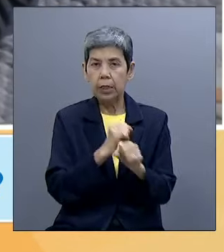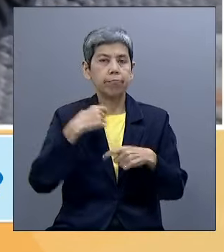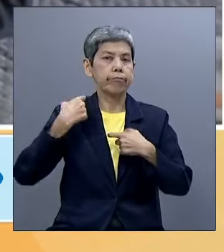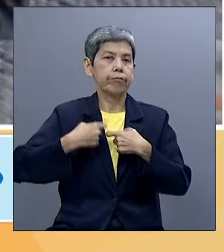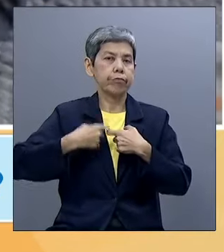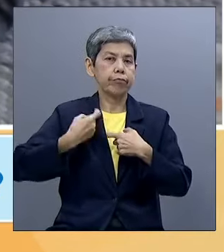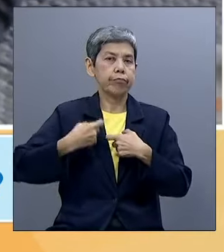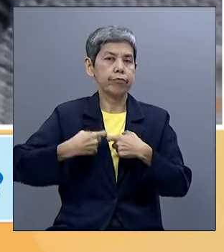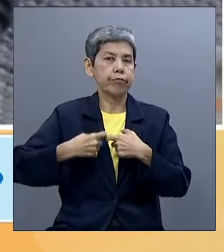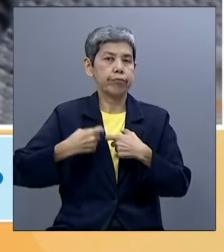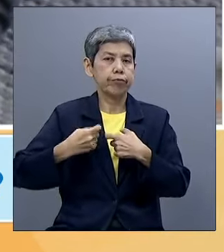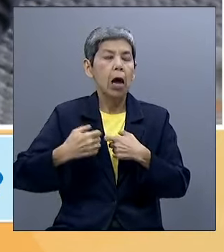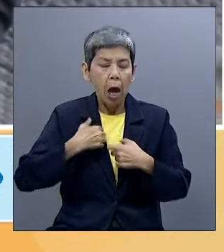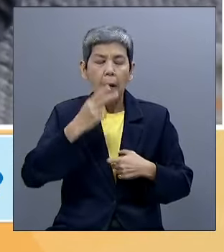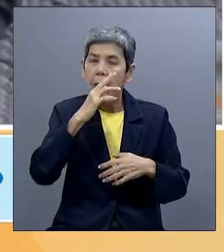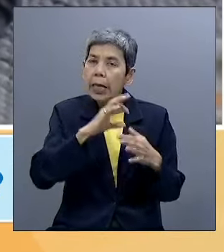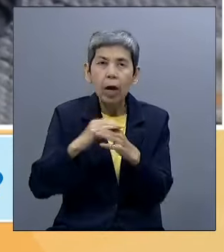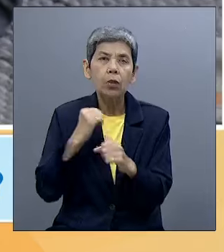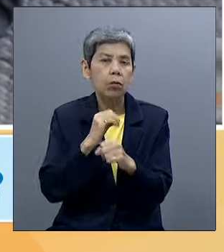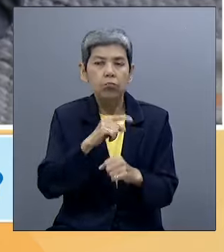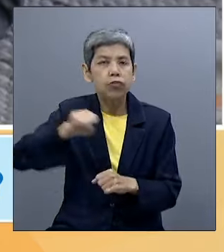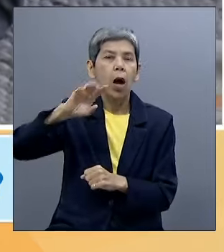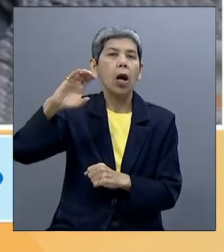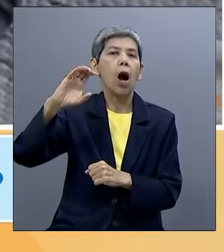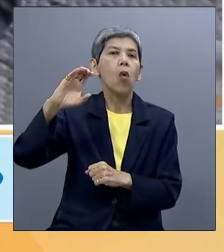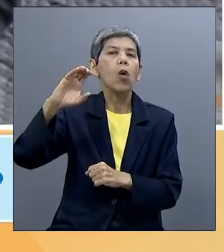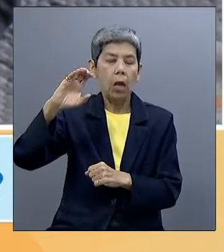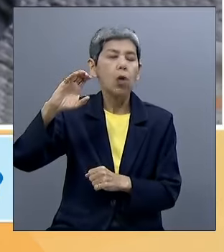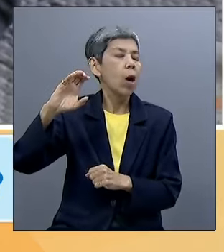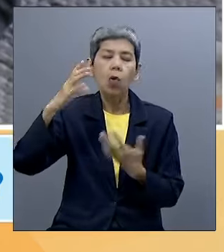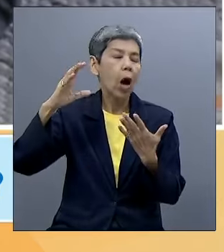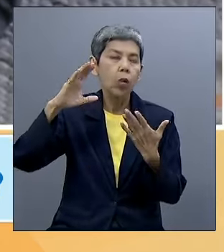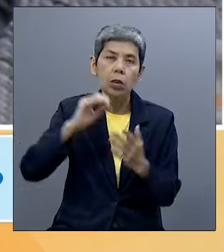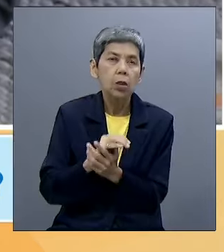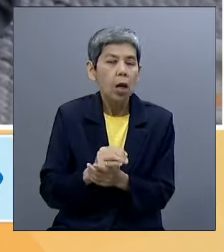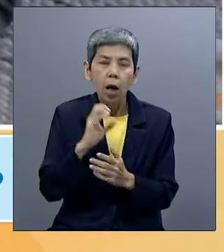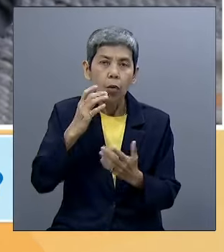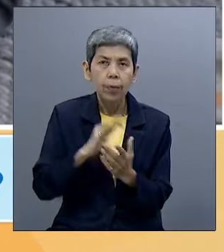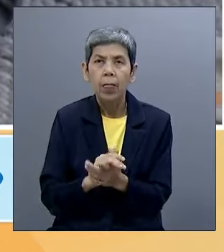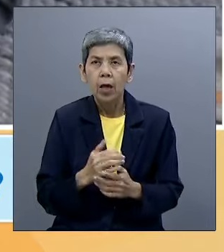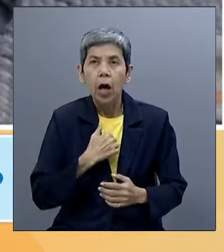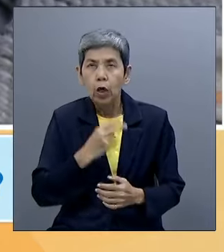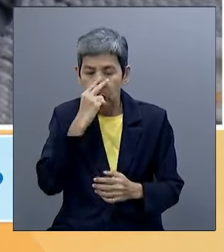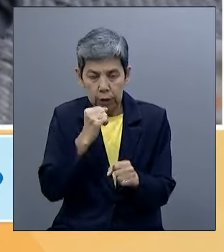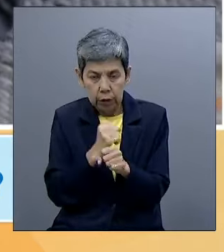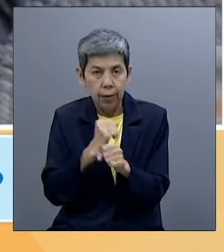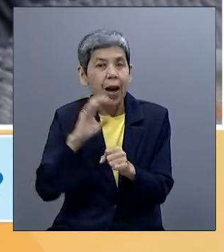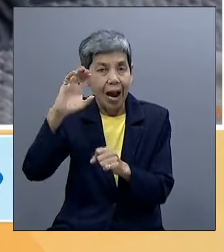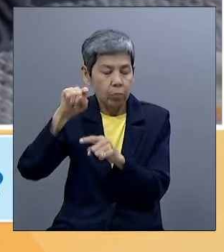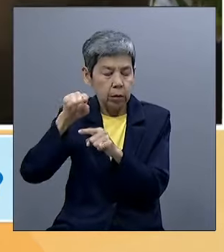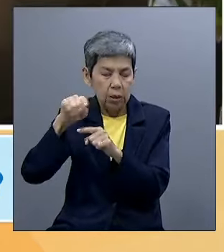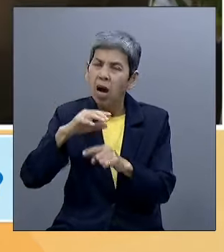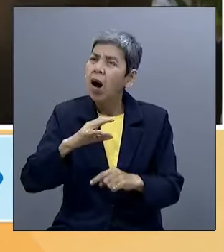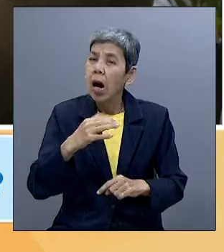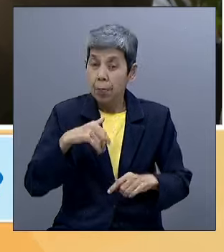ครับเพราะว่าเขาจะให้ไปใช้ cloud นะโดย cloud กลางหรือว่าจะ cloud เอาใครก็ตามเนี่ยนะครับก็ต้องไปใช้ cloud ละนะครับทีนี้